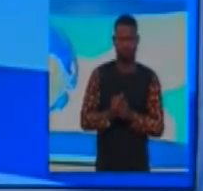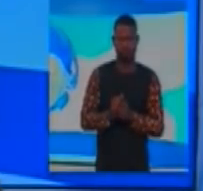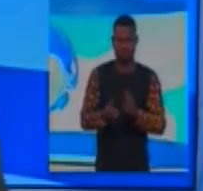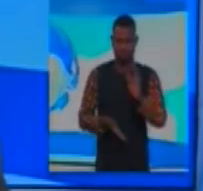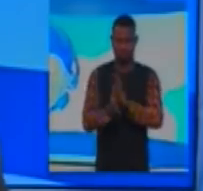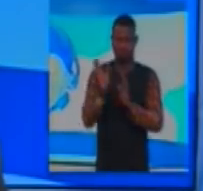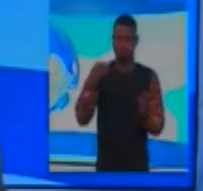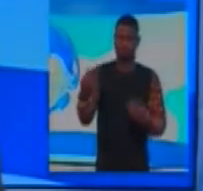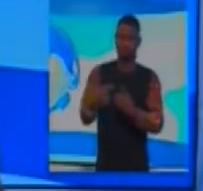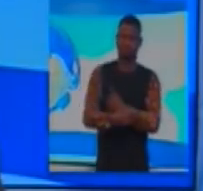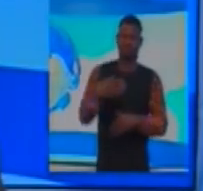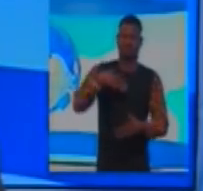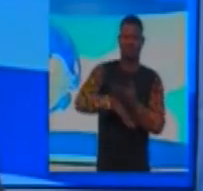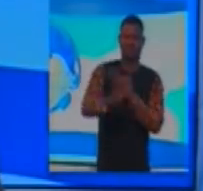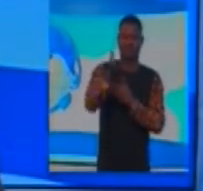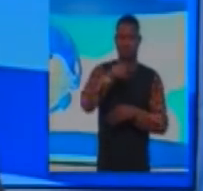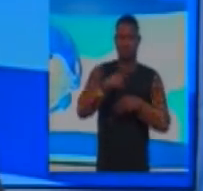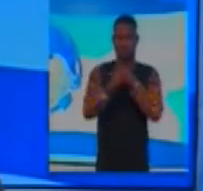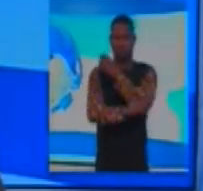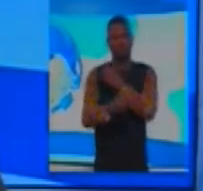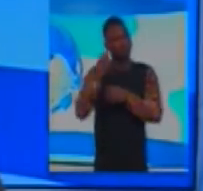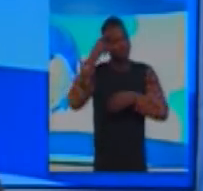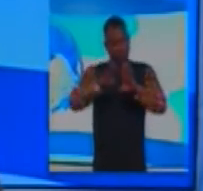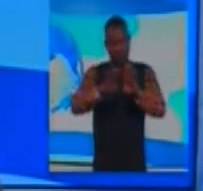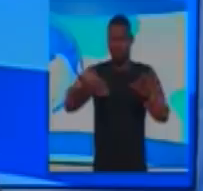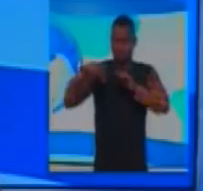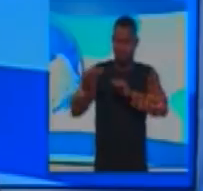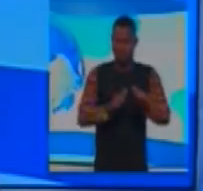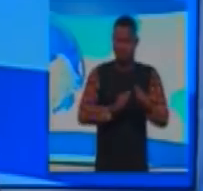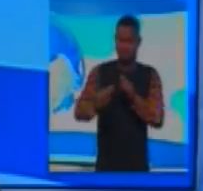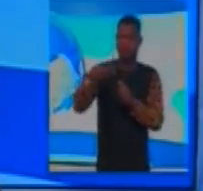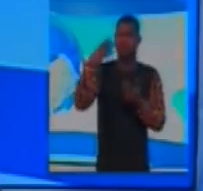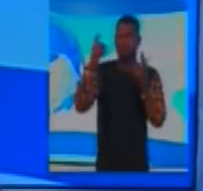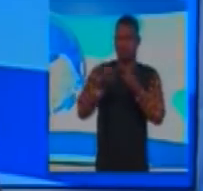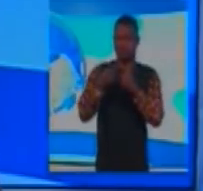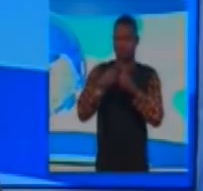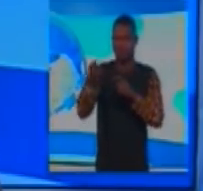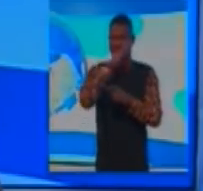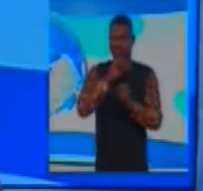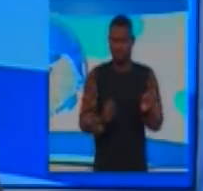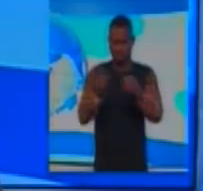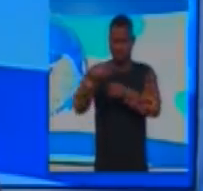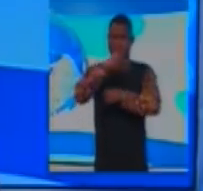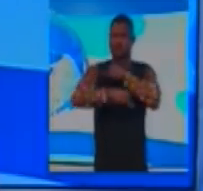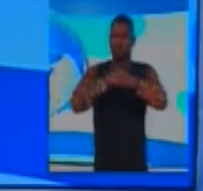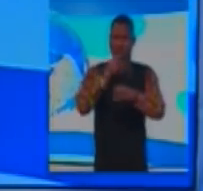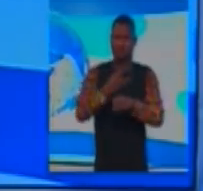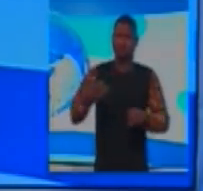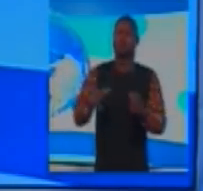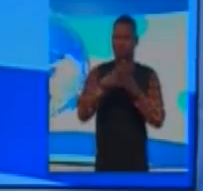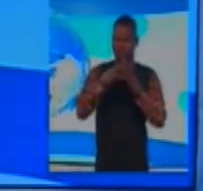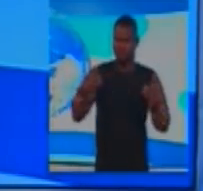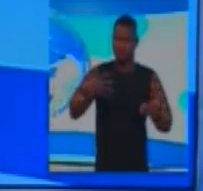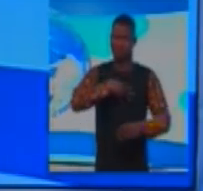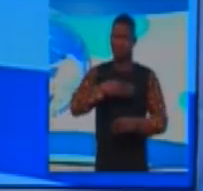Rendons-nous maintenant à Kourougou pour le lancement des activités préparatoires du deuxième salon international du coton et du textile qui